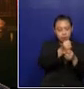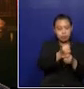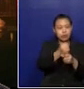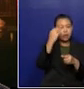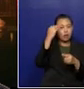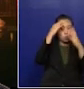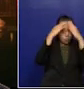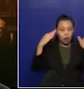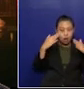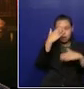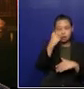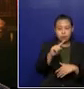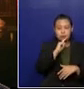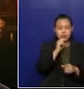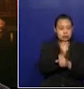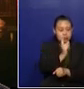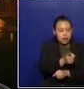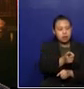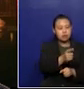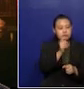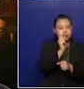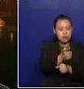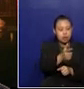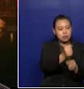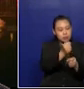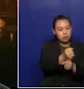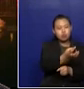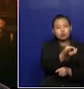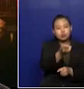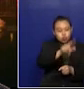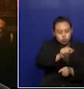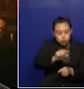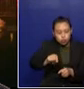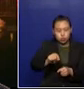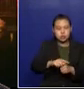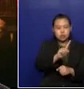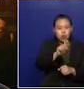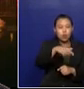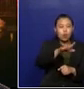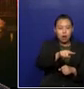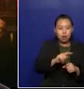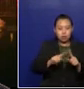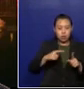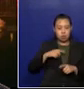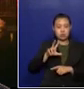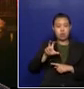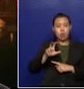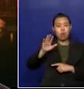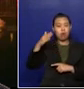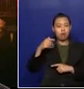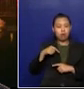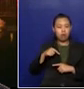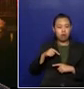ทำไมอ่ะก็ค่าแรงเขาถูกกว่าฮะฮานอยกับโฮจิมินห์ซิตี้ร้อยกว่าบาทแค่นั้นเองแล้วเรา300กว่าผมจึงบ